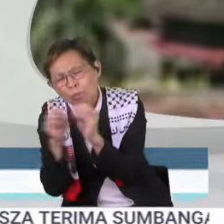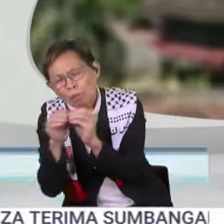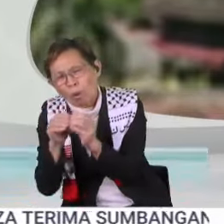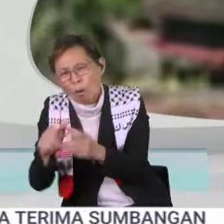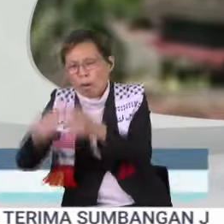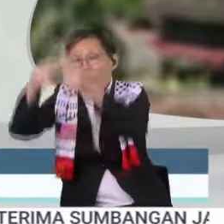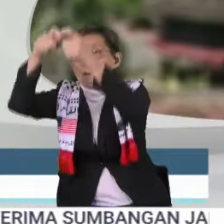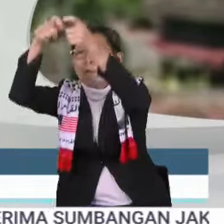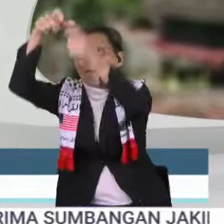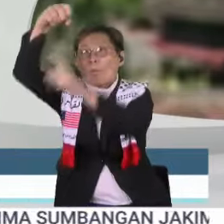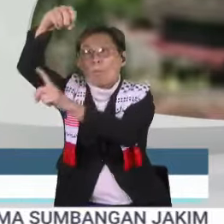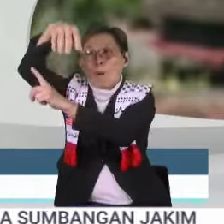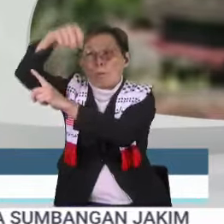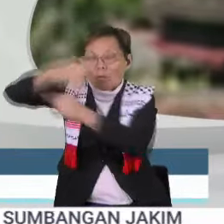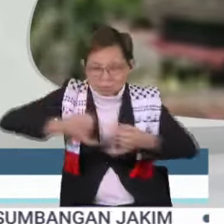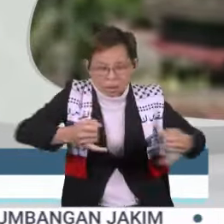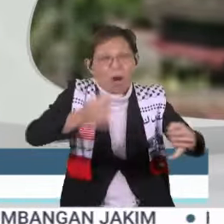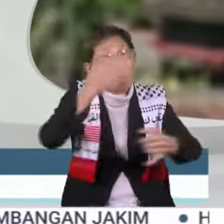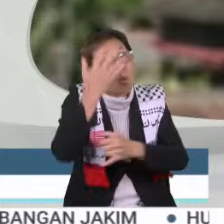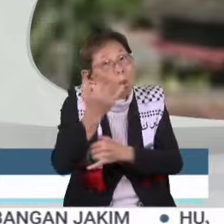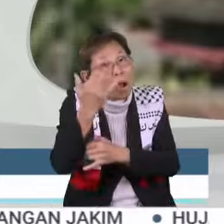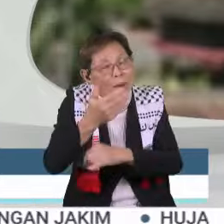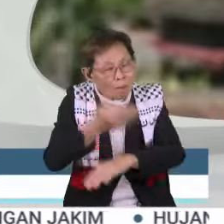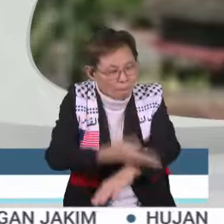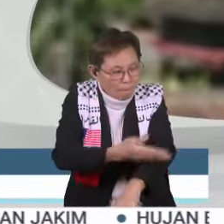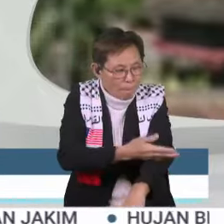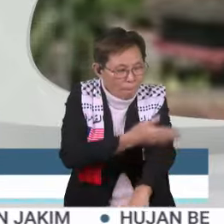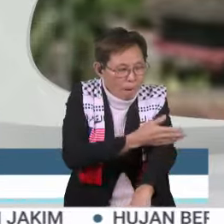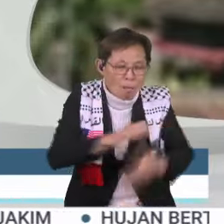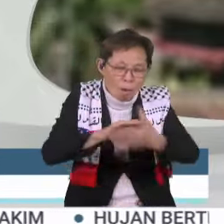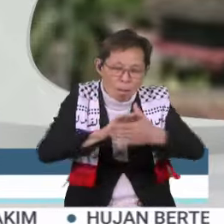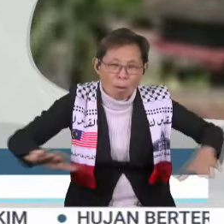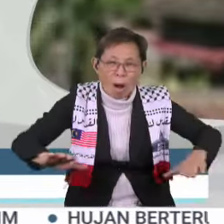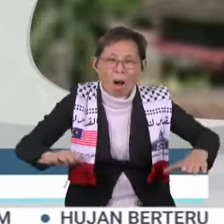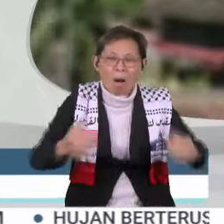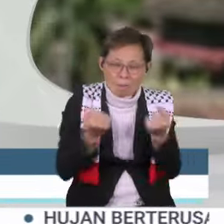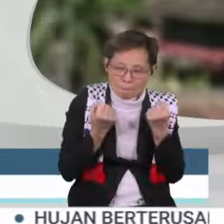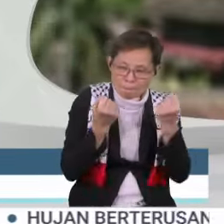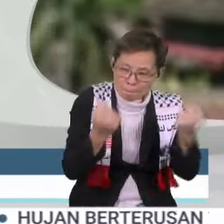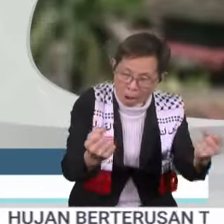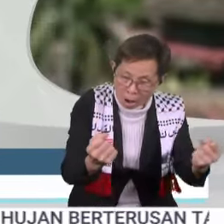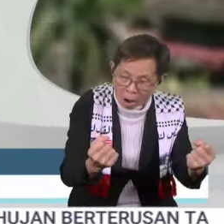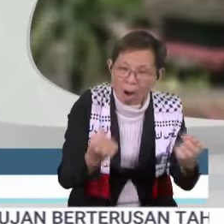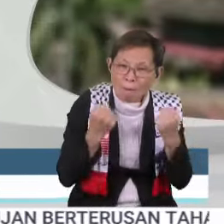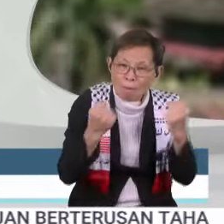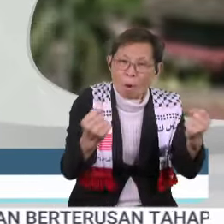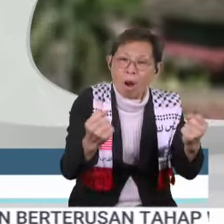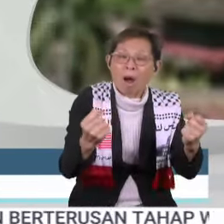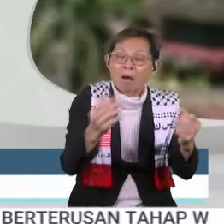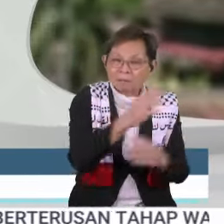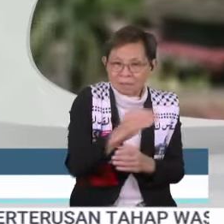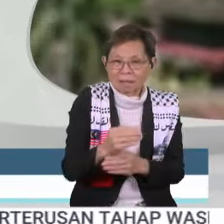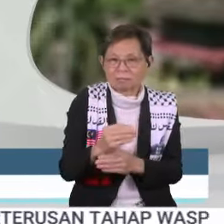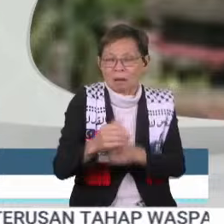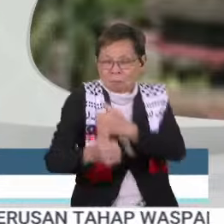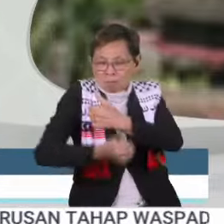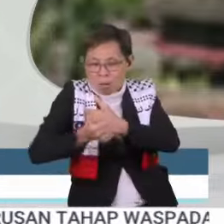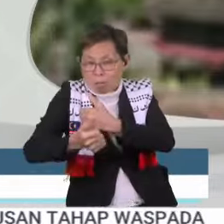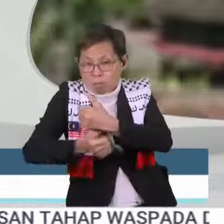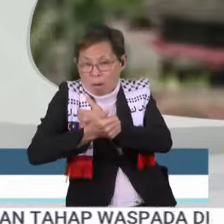Musang Lodging. Ia sebagai langkah meningkatkan keselamatan pengguna jalan raya termasuklah risiko kemalangan